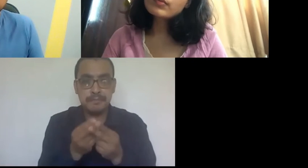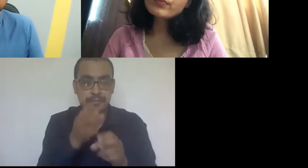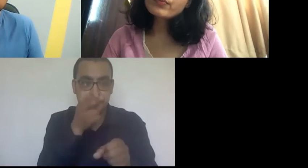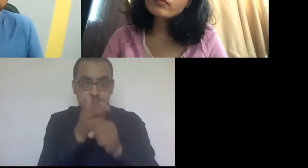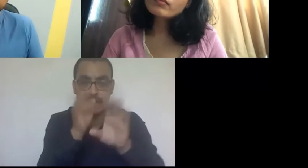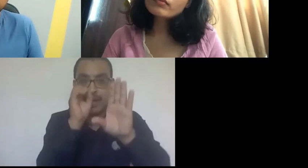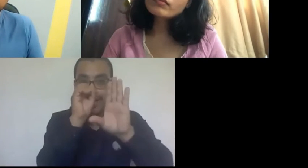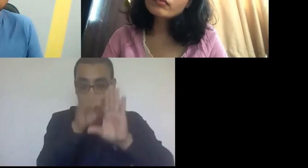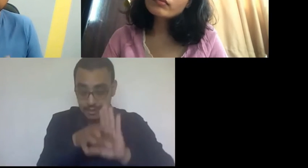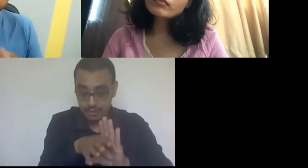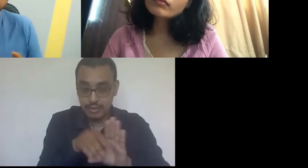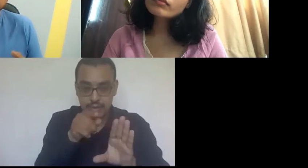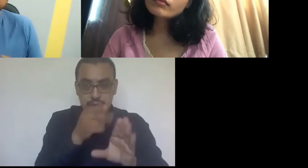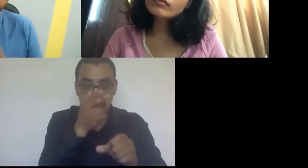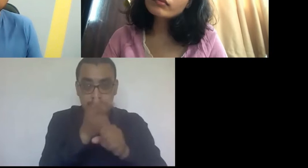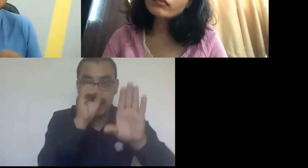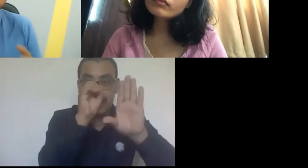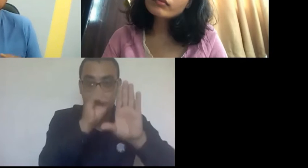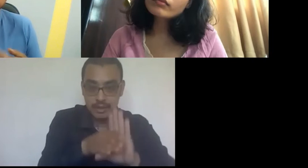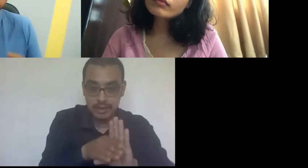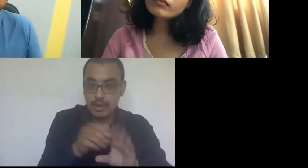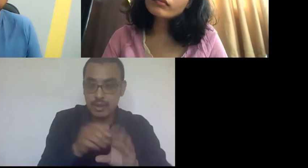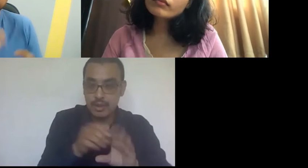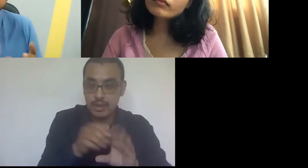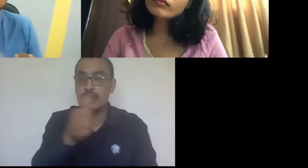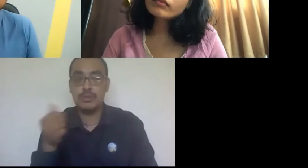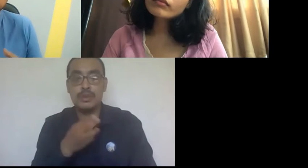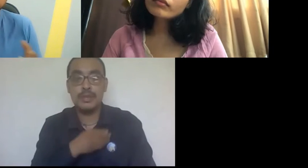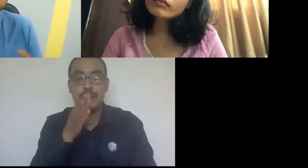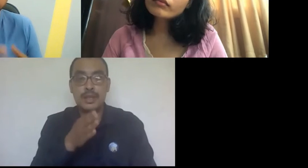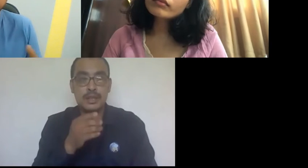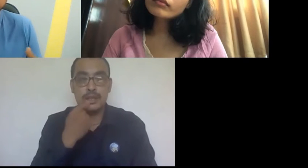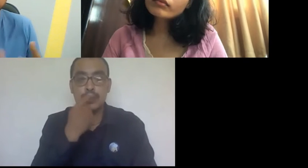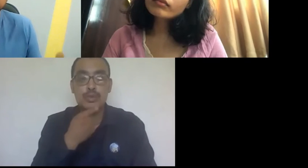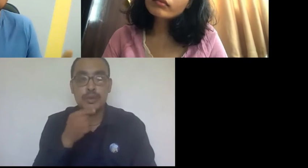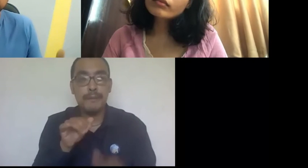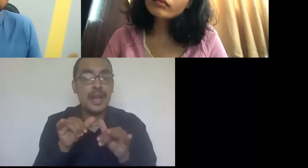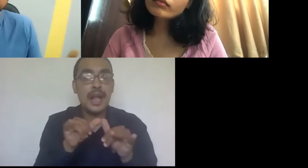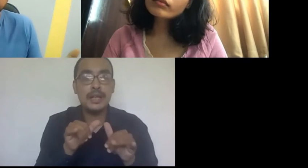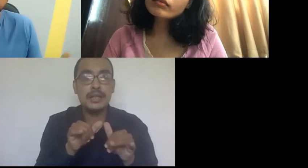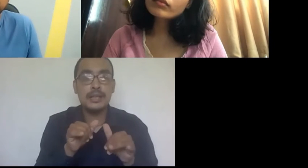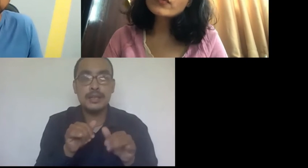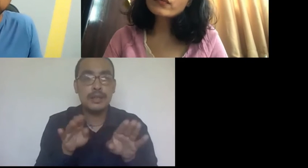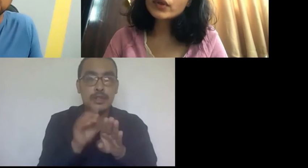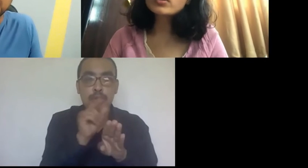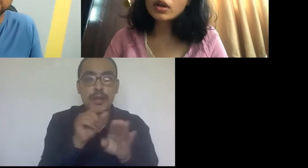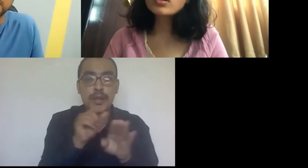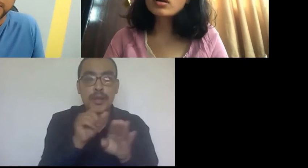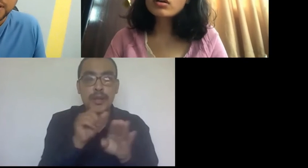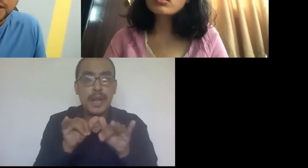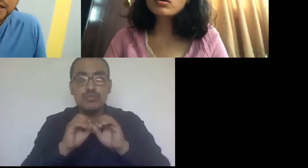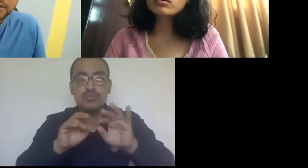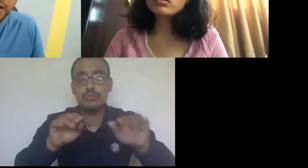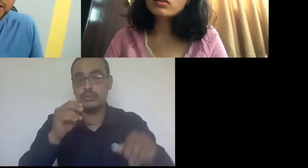र त्यो अपलोड भएको भिडियोमा चाहिँ अरूले चाहिँ छ नि लिपसिङ गरेर त्यसमा भिडियो बनाएर त्यो चाहिँ फैलाउँदै गइरहेको थियो